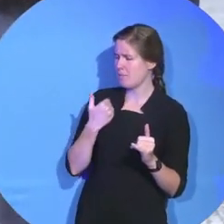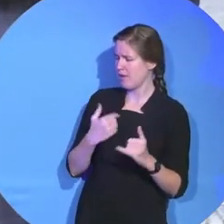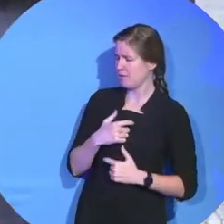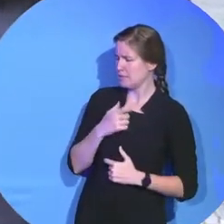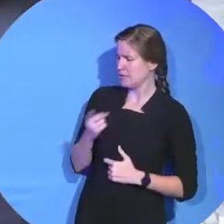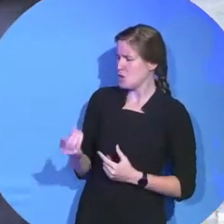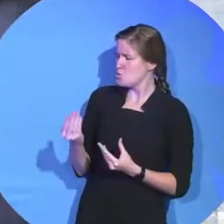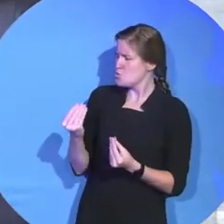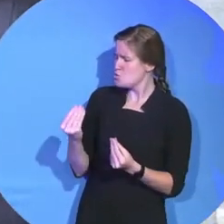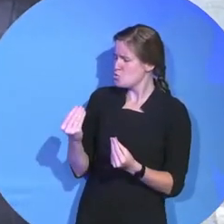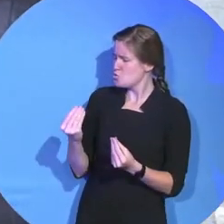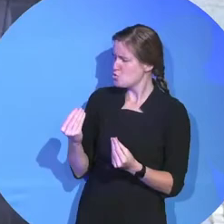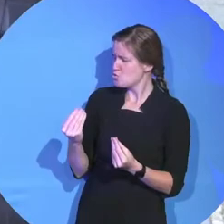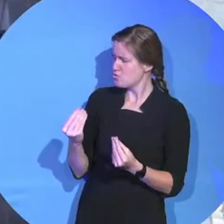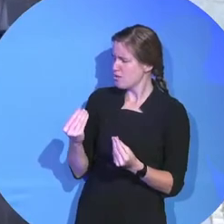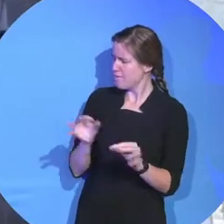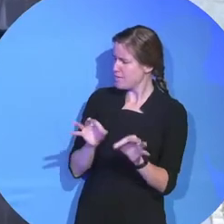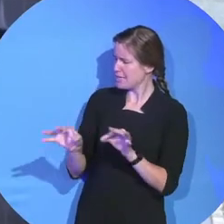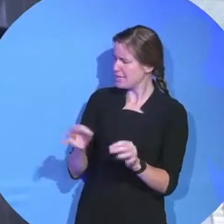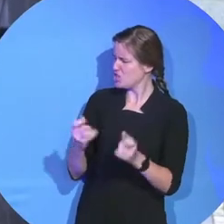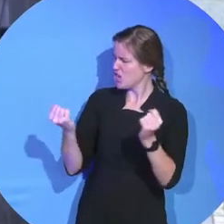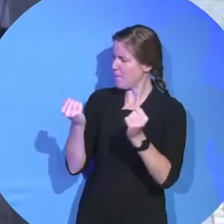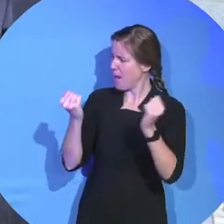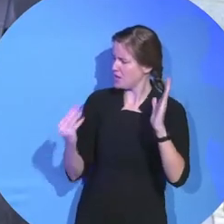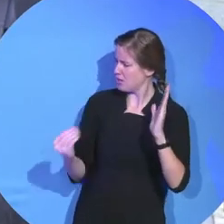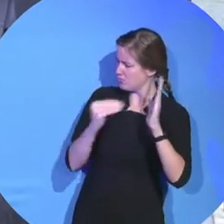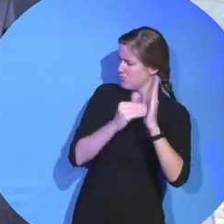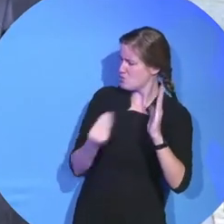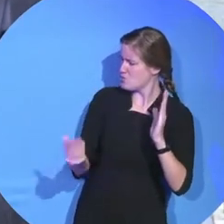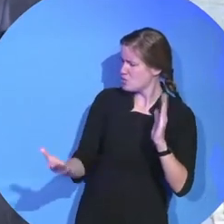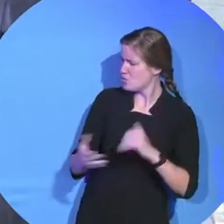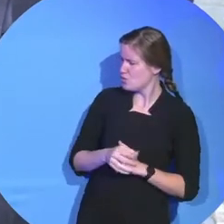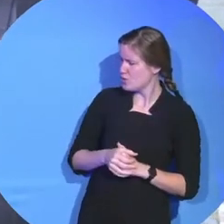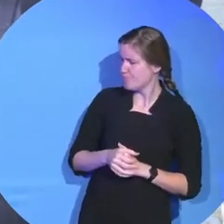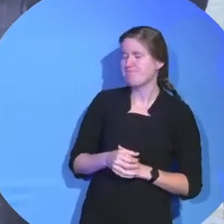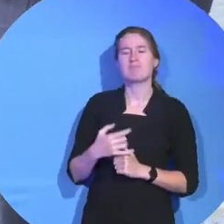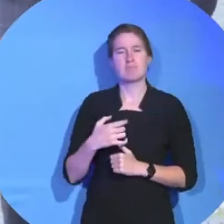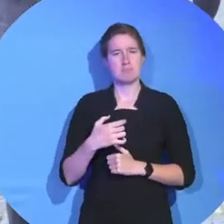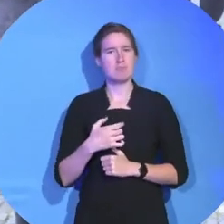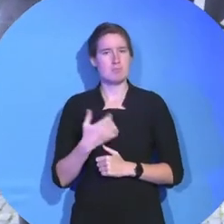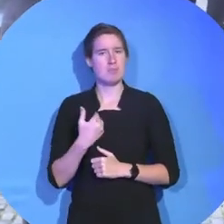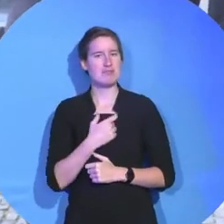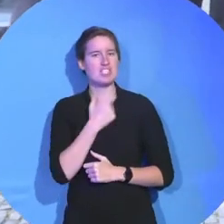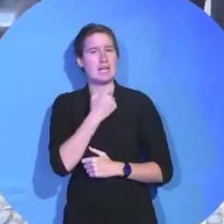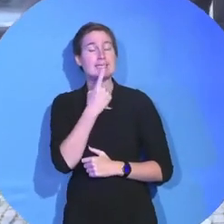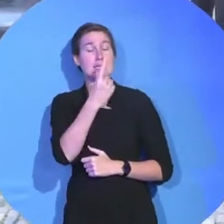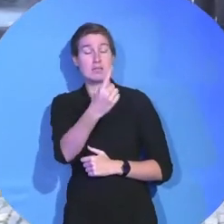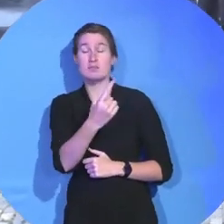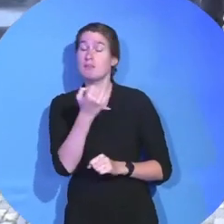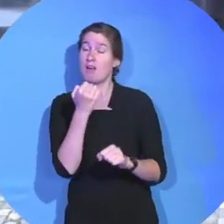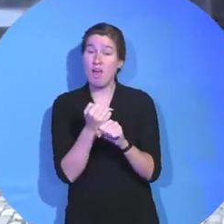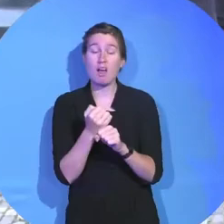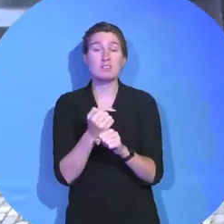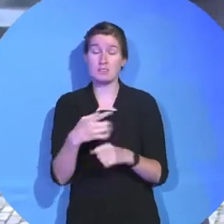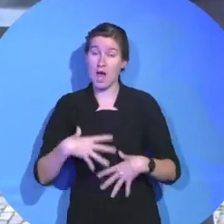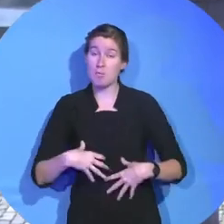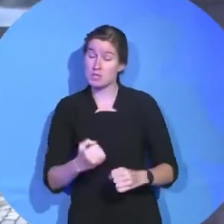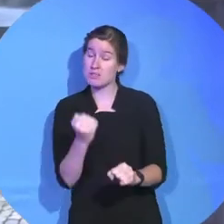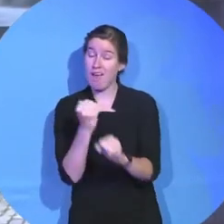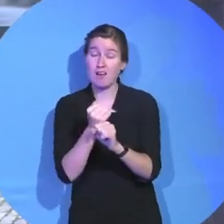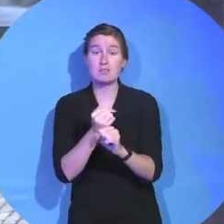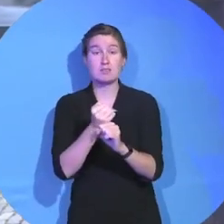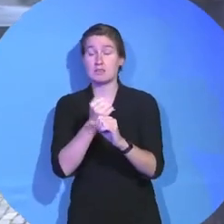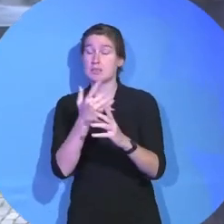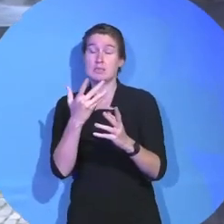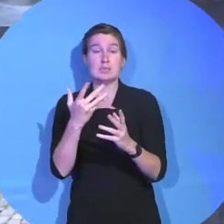verkiezingscampagne? Nou, door in ieder geval al te zeggen, het is een speerpunt. Wij zeggen, leven, bescherming van kwetsbaar leven,